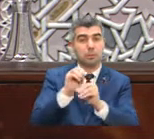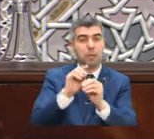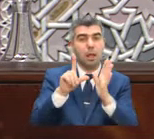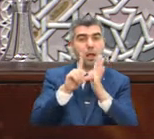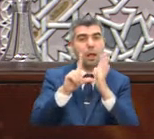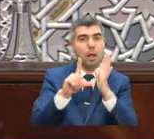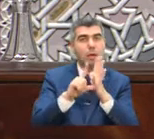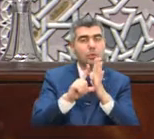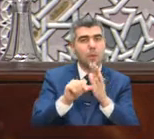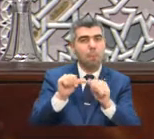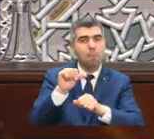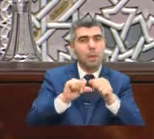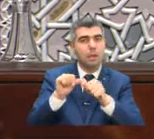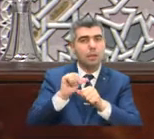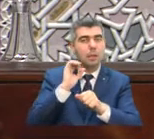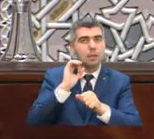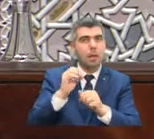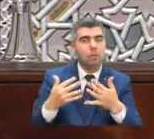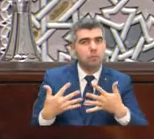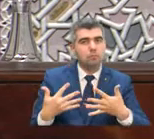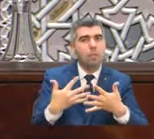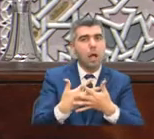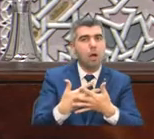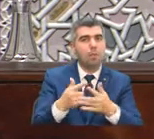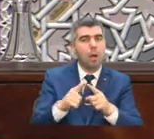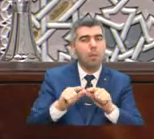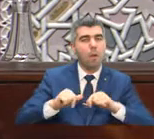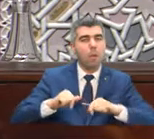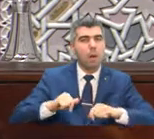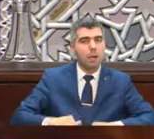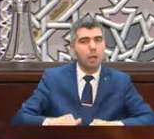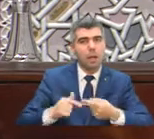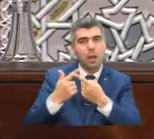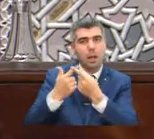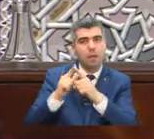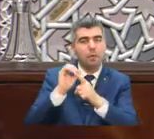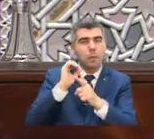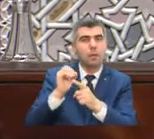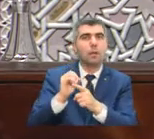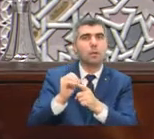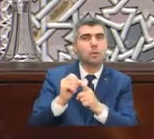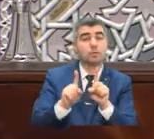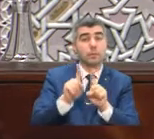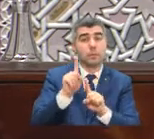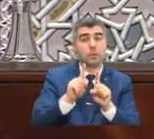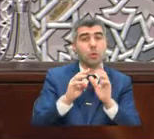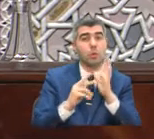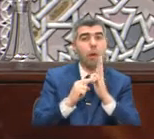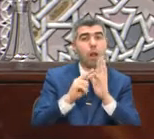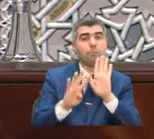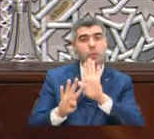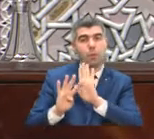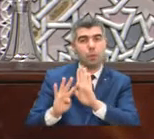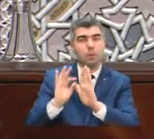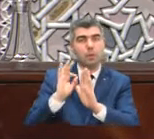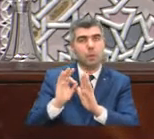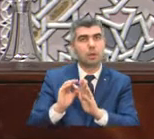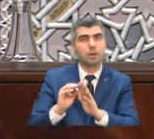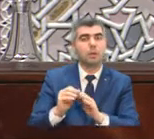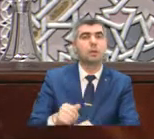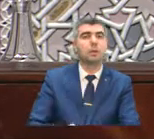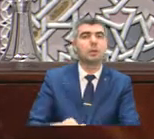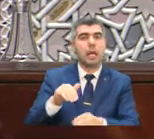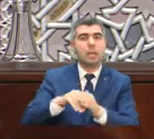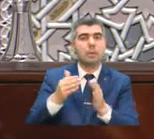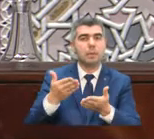لهيئة التقنيين المشتركة بين الوزارات وأوضاع التقنيين المهنية والاجتماعية للسيدة والسادة النواب المحترمين من الفريق الاستقلالي